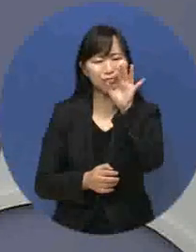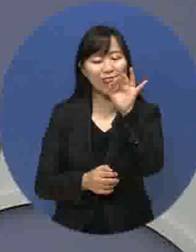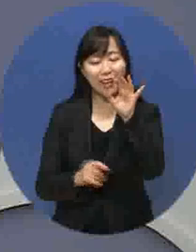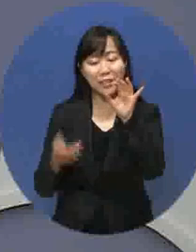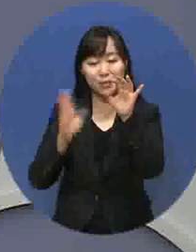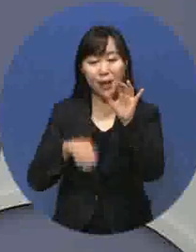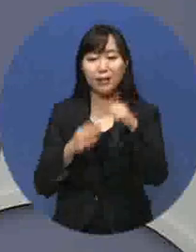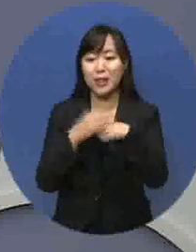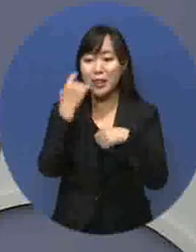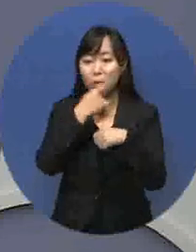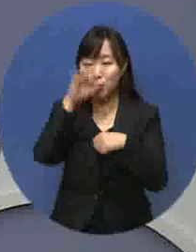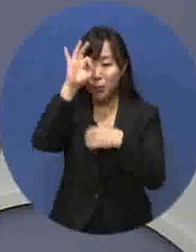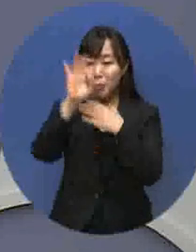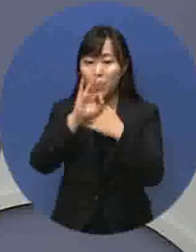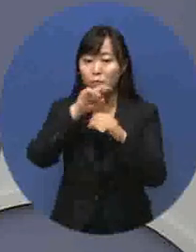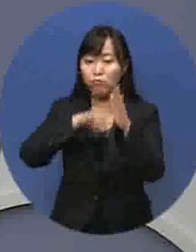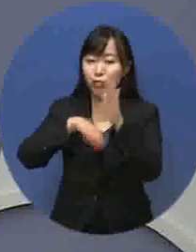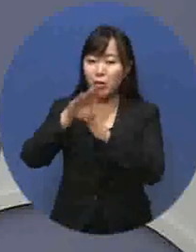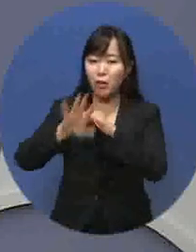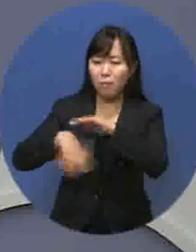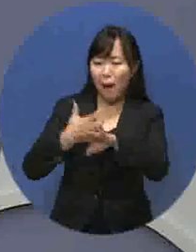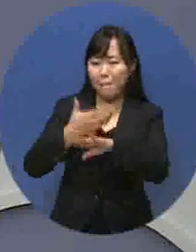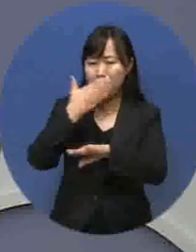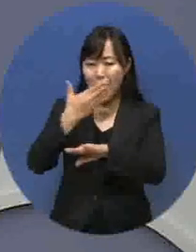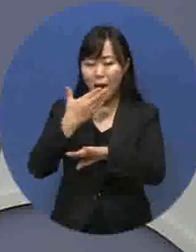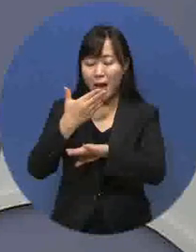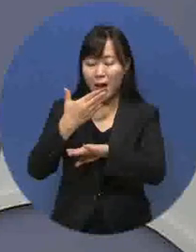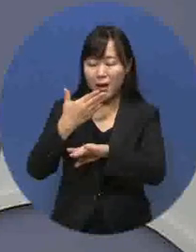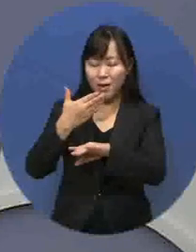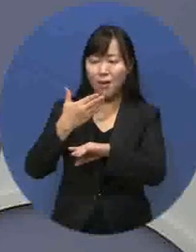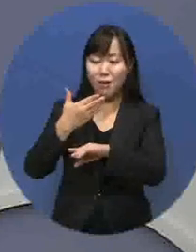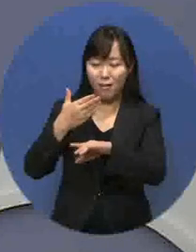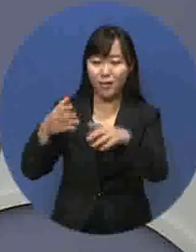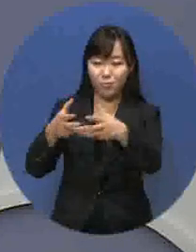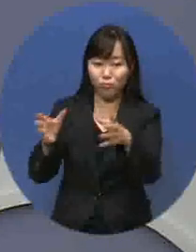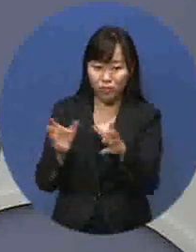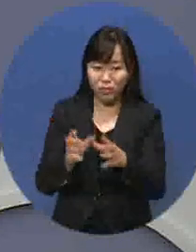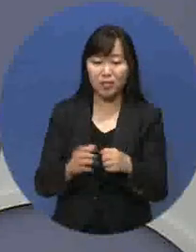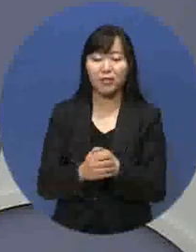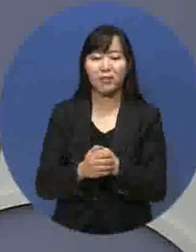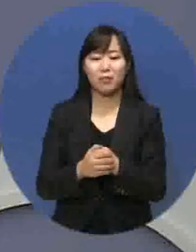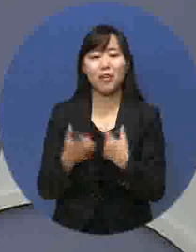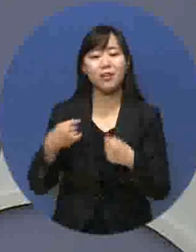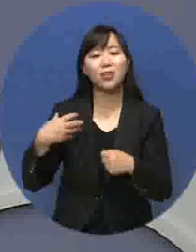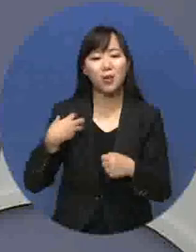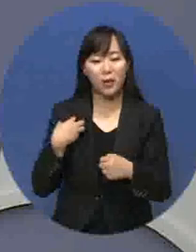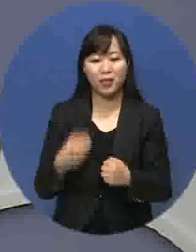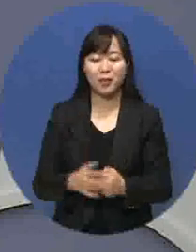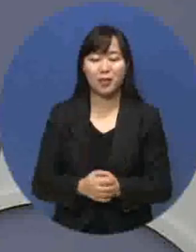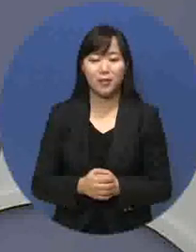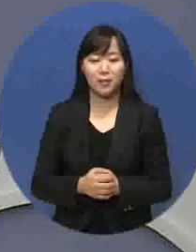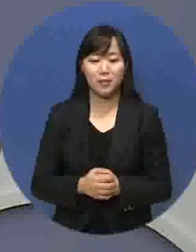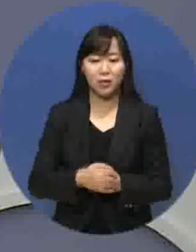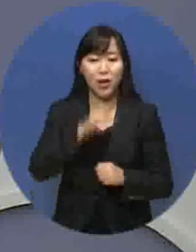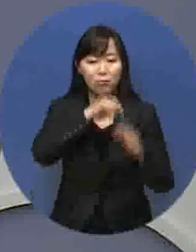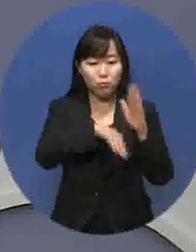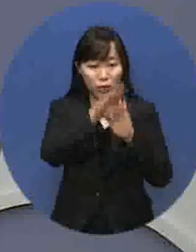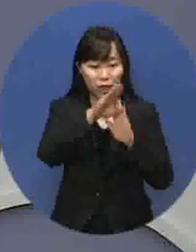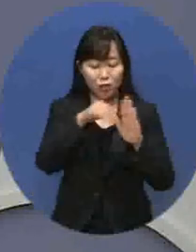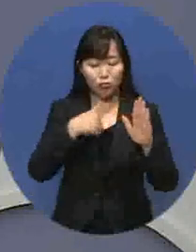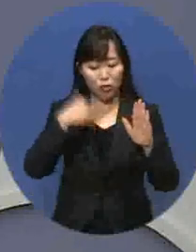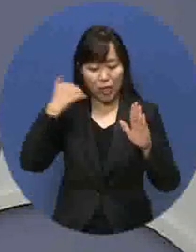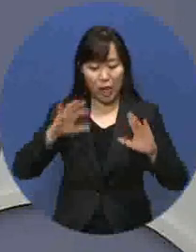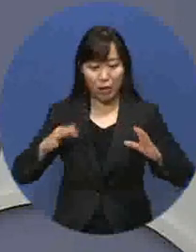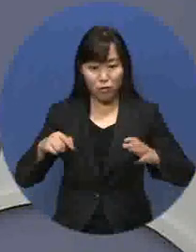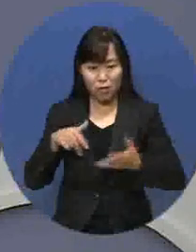불가능하겠지만 이론적으로는 북한에서 쿠데타를 일으킬 수 있는 유일한 부서이기도 하고 해서 이제 호위총국장 역할을 맡으셨고 북이 사실은 우리한테는